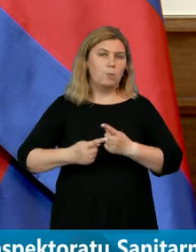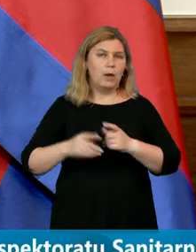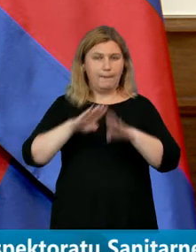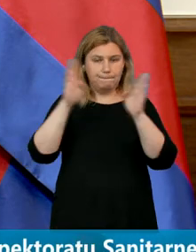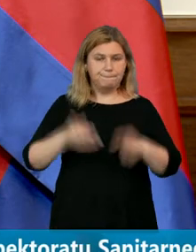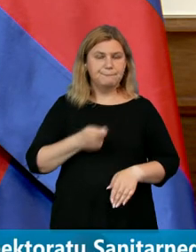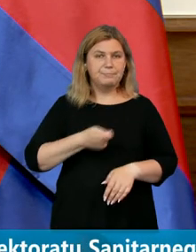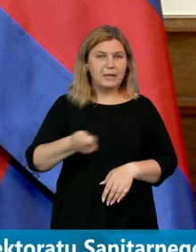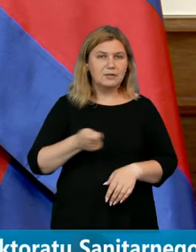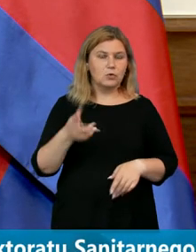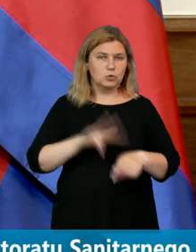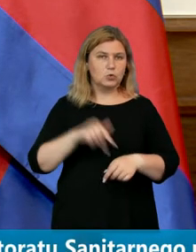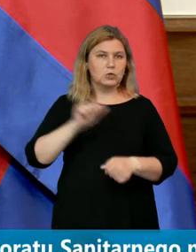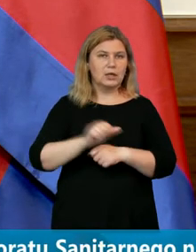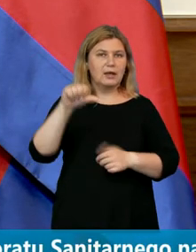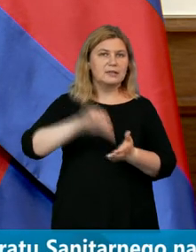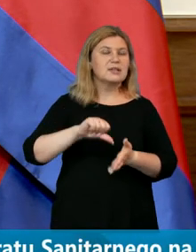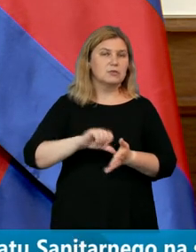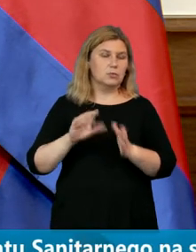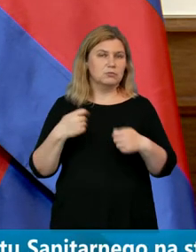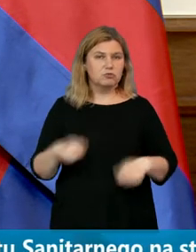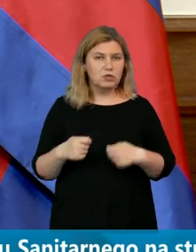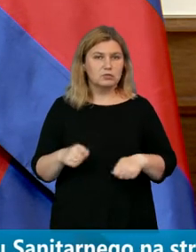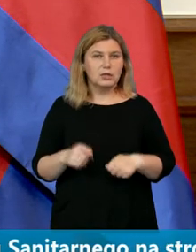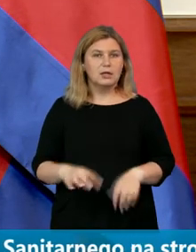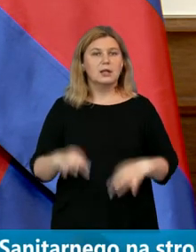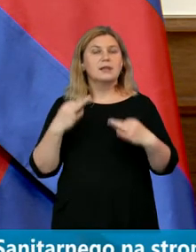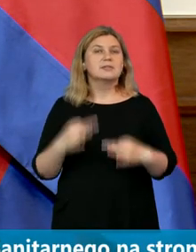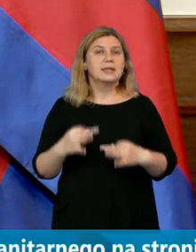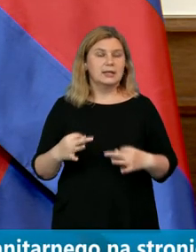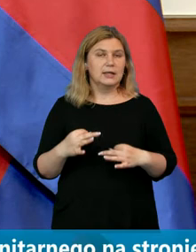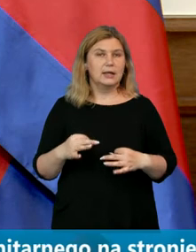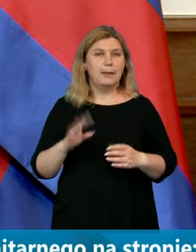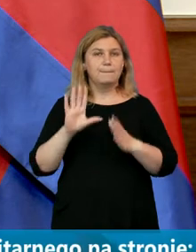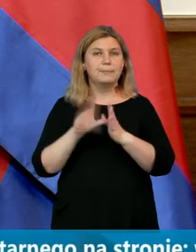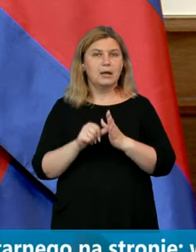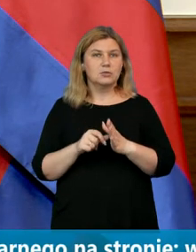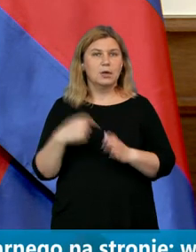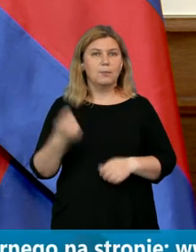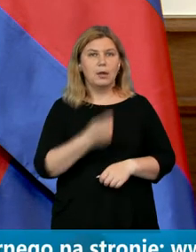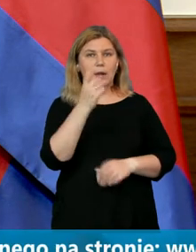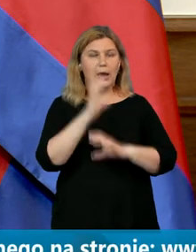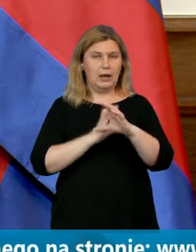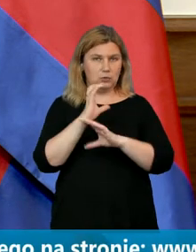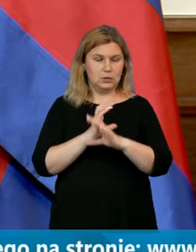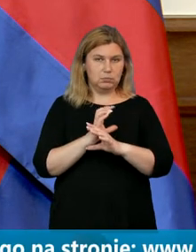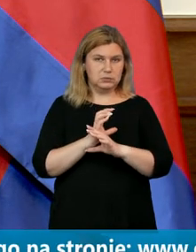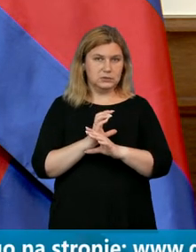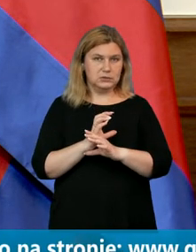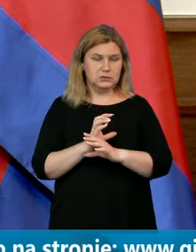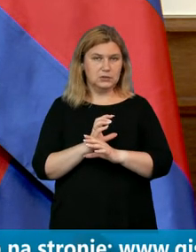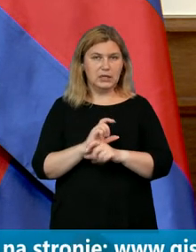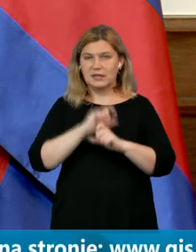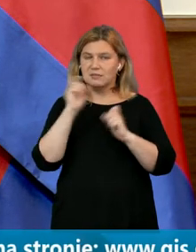pieców, które się tutaj znajdują w centrum Szczecina. W tej chwili na miasto już niedługo wyjadą pierwsze autobusy